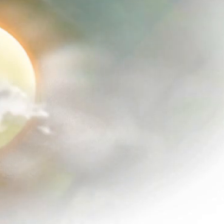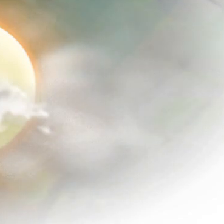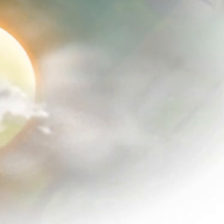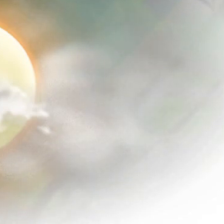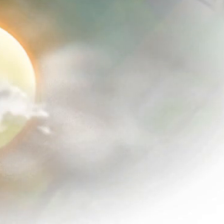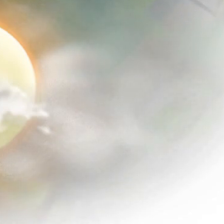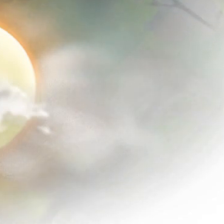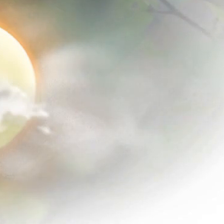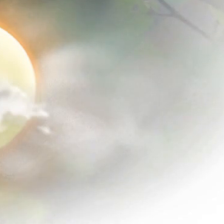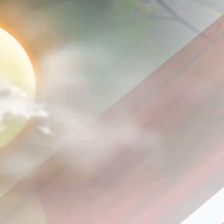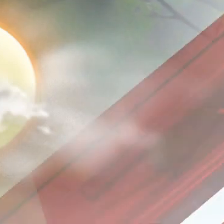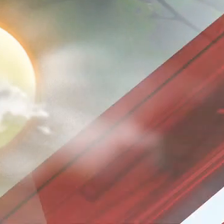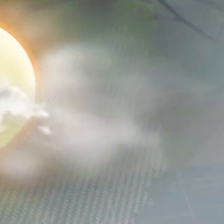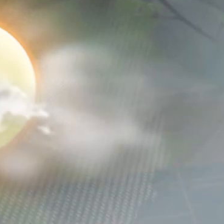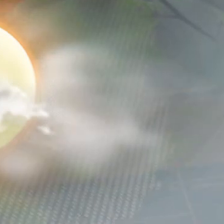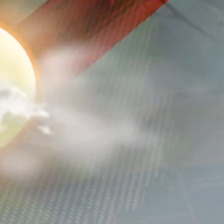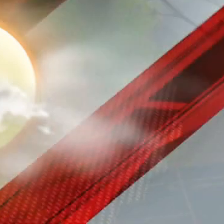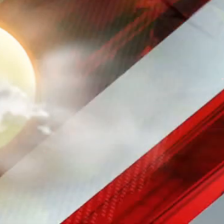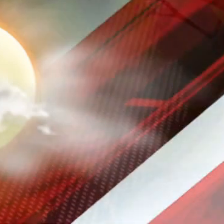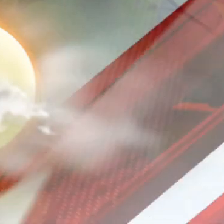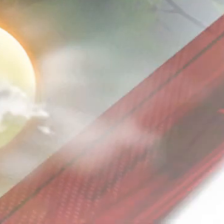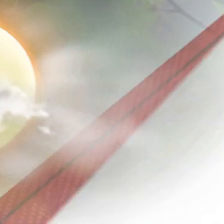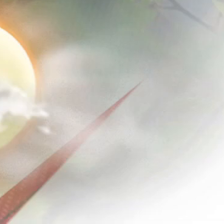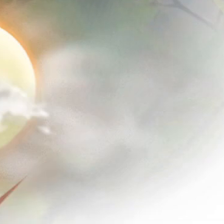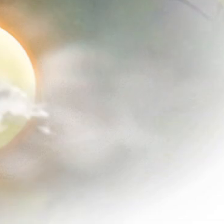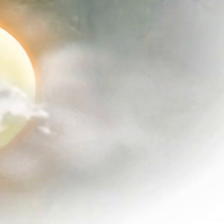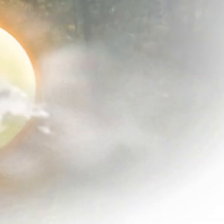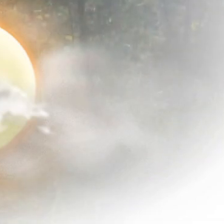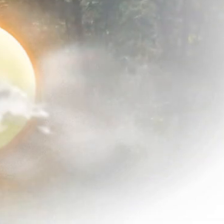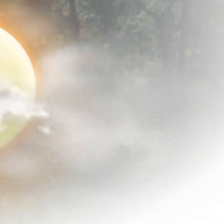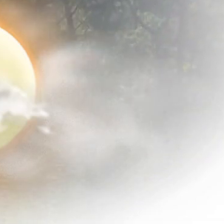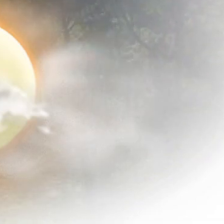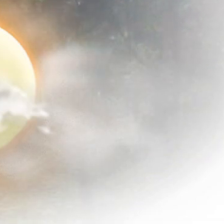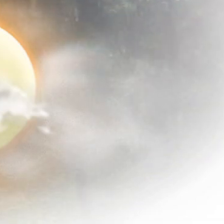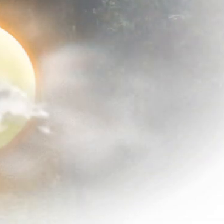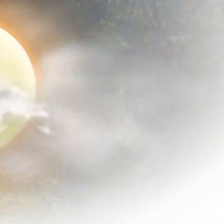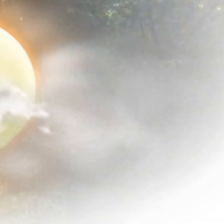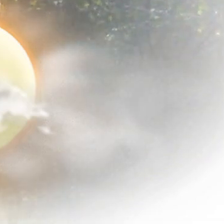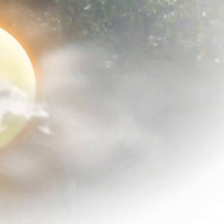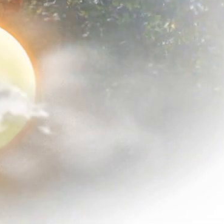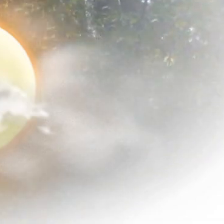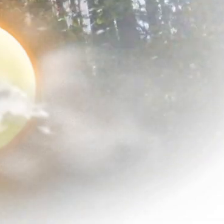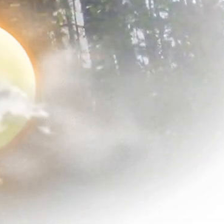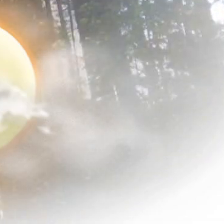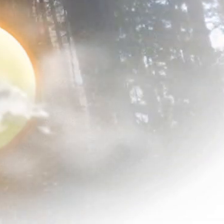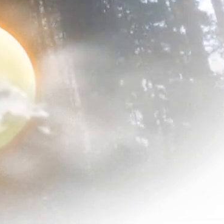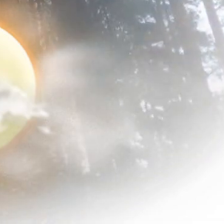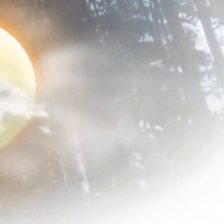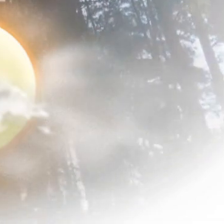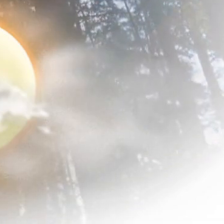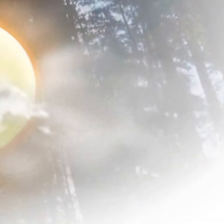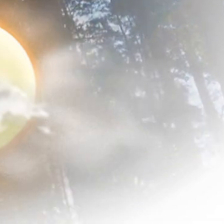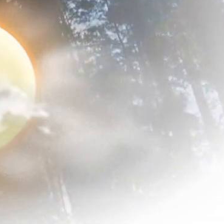Вецер паўднёва-заходні 4-9 метраў за секунду. Атмасферны ціск 740 міліметраў ртутнага